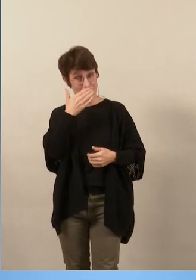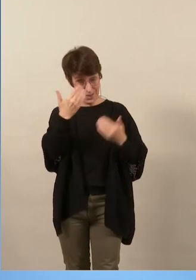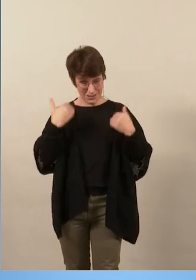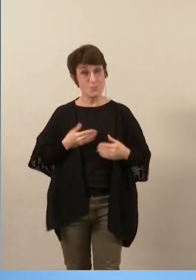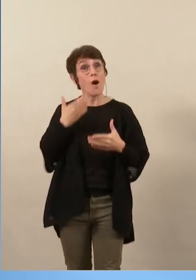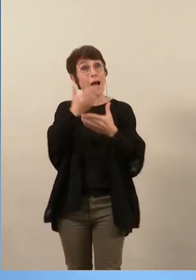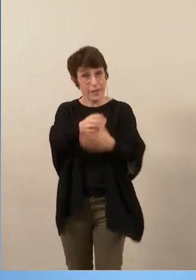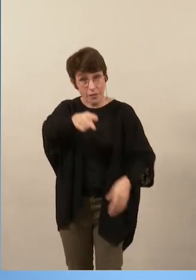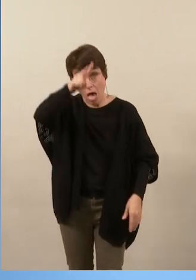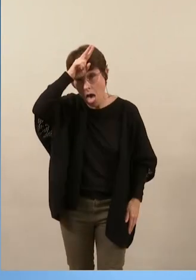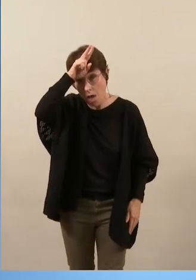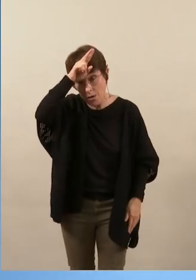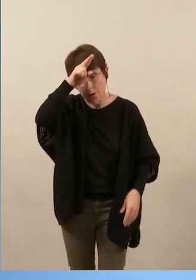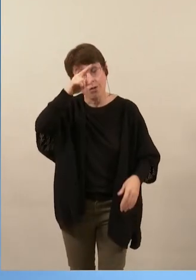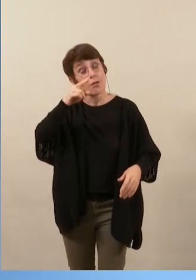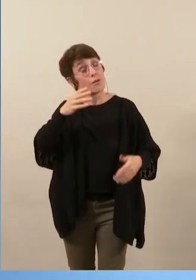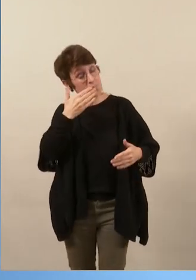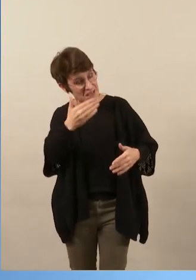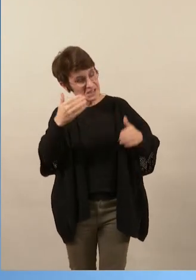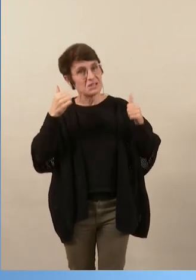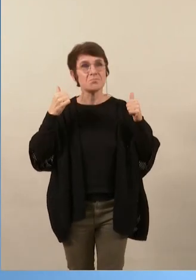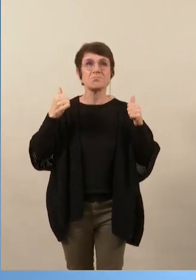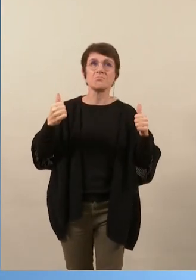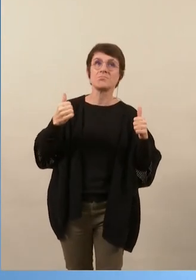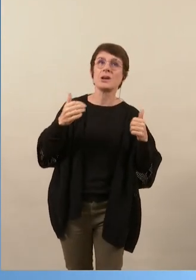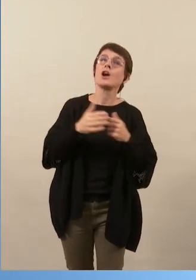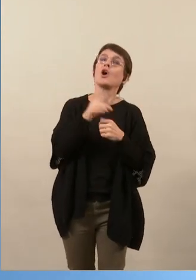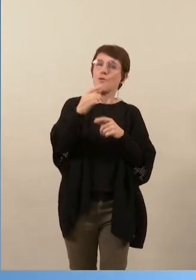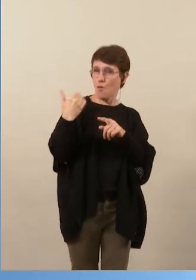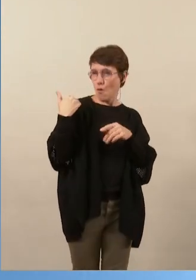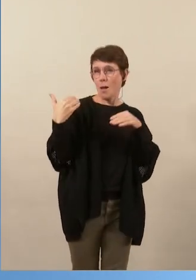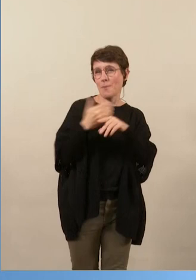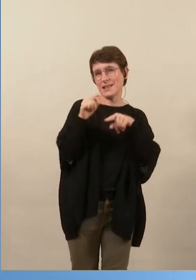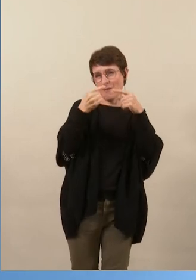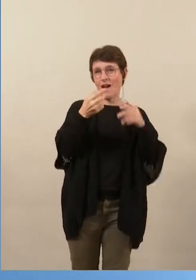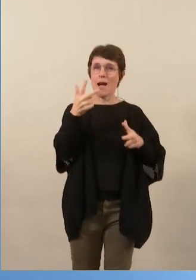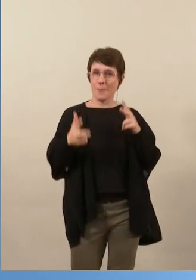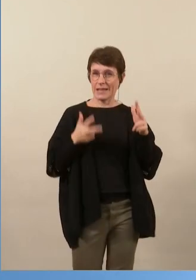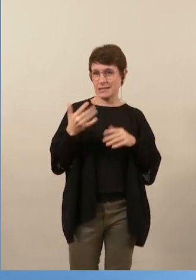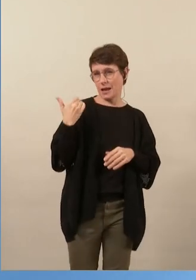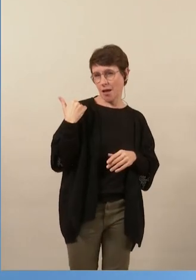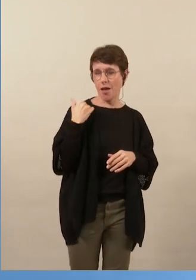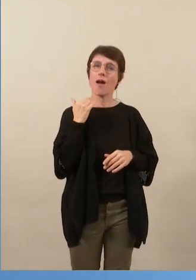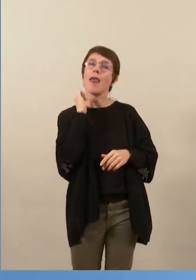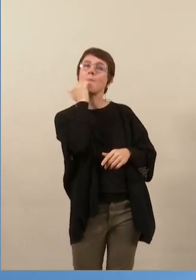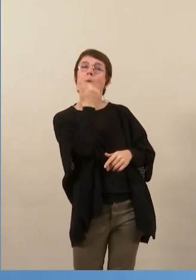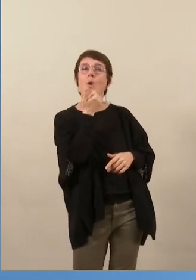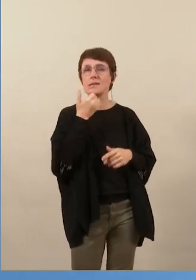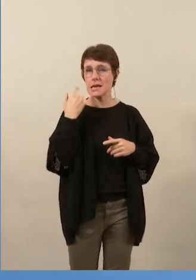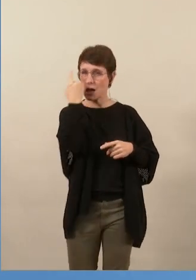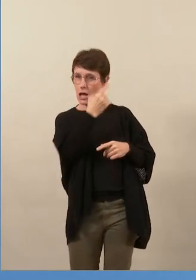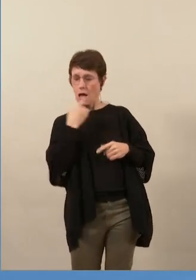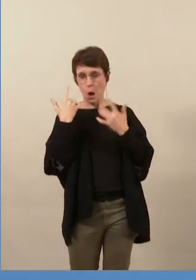interventions je ne vous pas sur la qualité de votre bronzage de Rio et cetera ça j'iraai pas sur ce terrain-là par contre j'espère que je vous